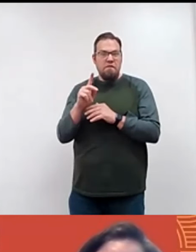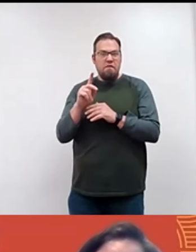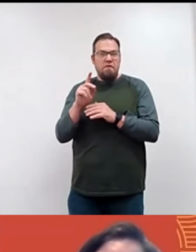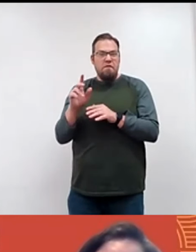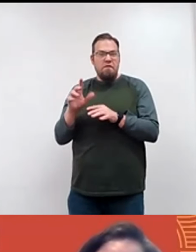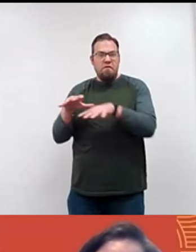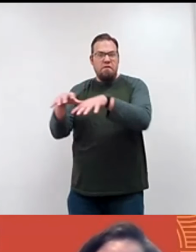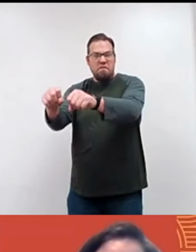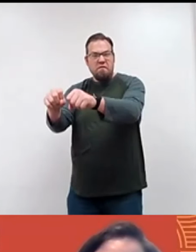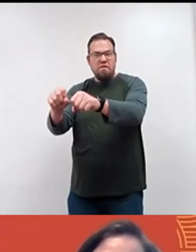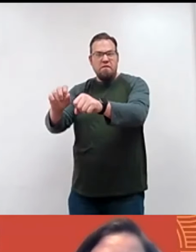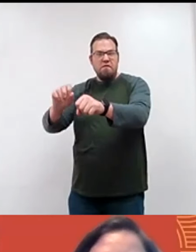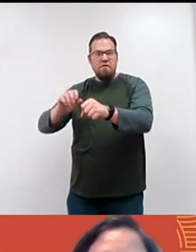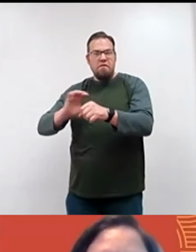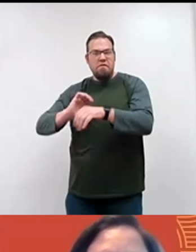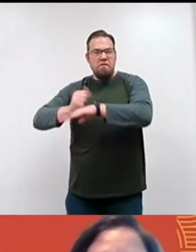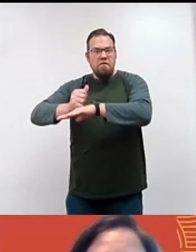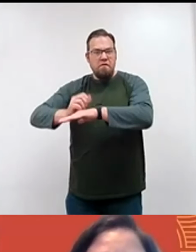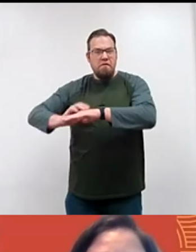الآن تتحدث عن ساموا.